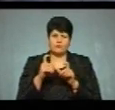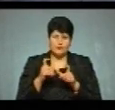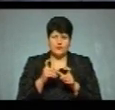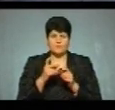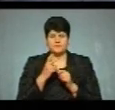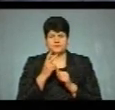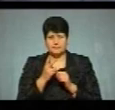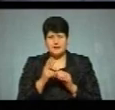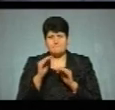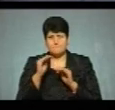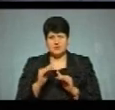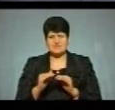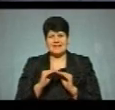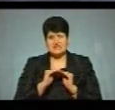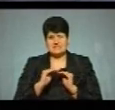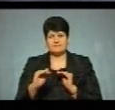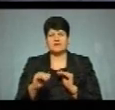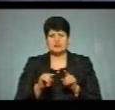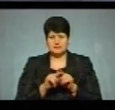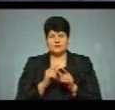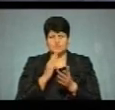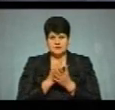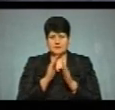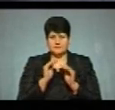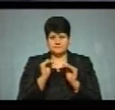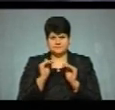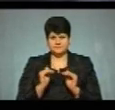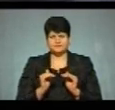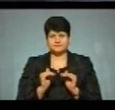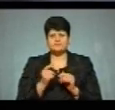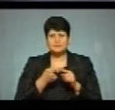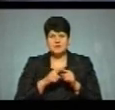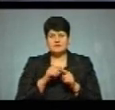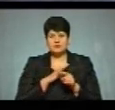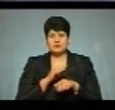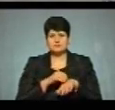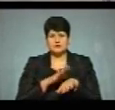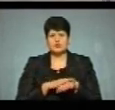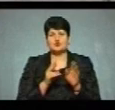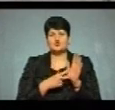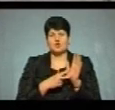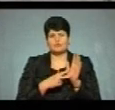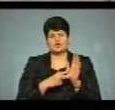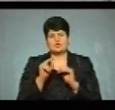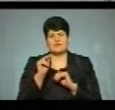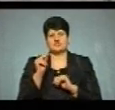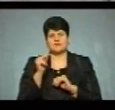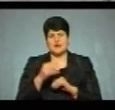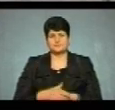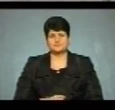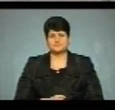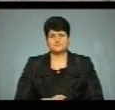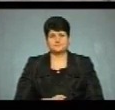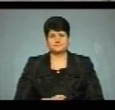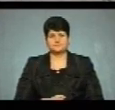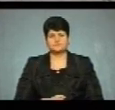є присідання асфальтного покриття, вже трошки пішло. Ну, кажу, це було зафіксовано 7 числа в четвер. Богдана Сарабун, Юрій